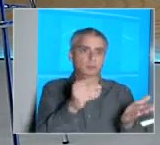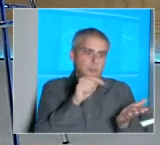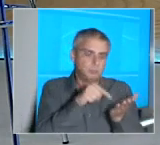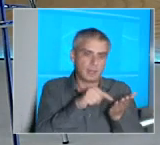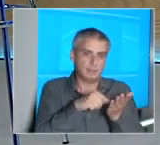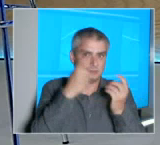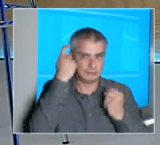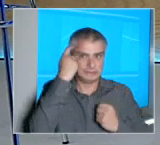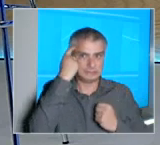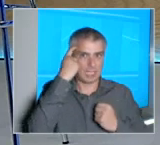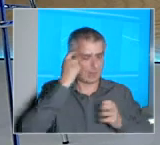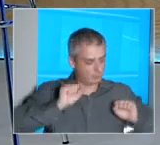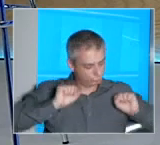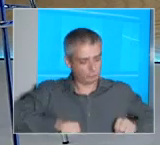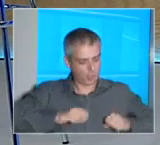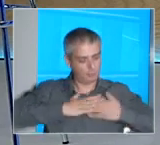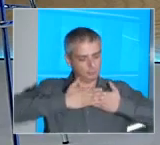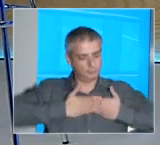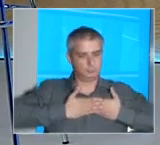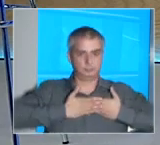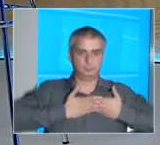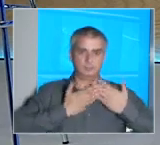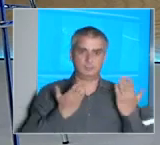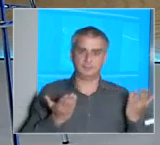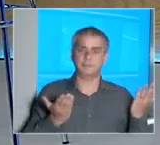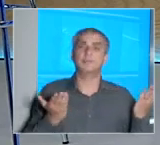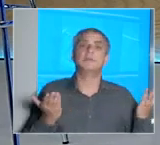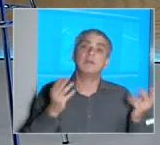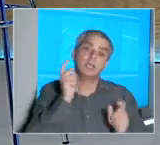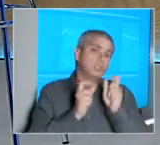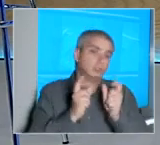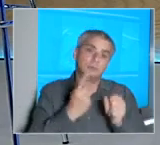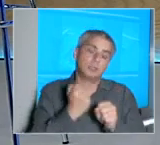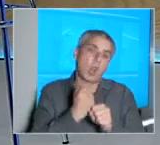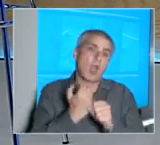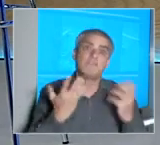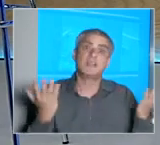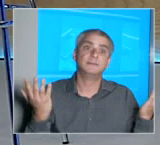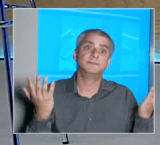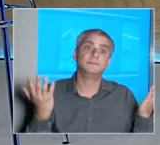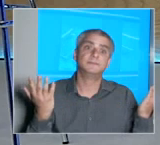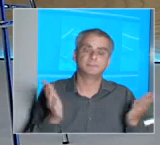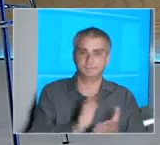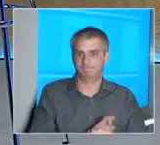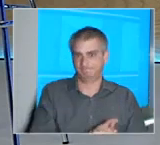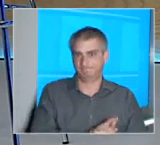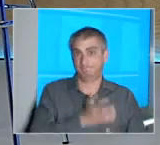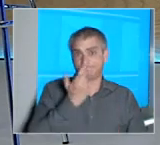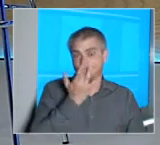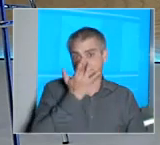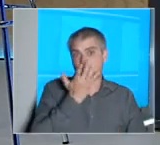זה, השכל מותיר אותנו מן הבהמה. אבל יש אנשים שזה לא עובד אצלם ככה. נכון. זה